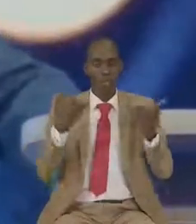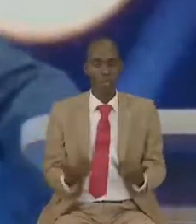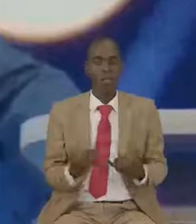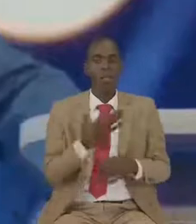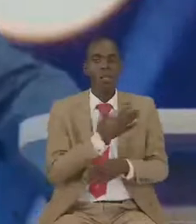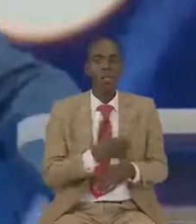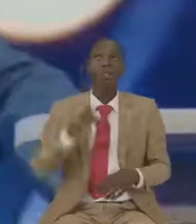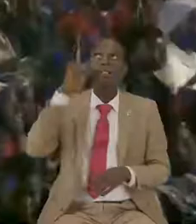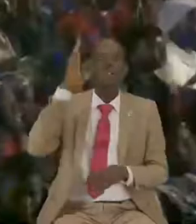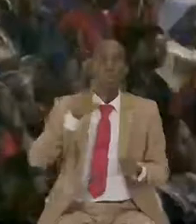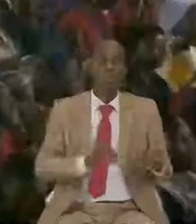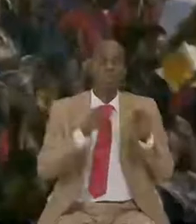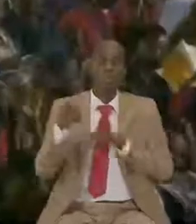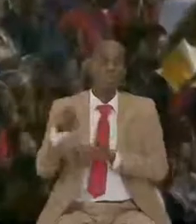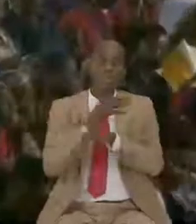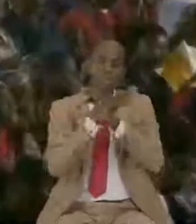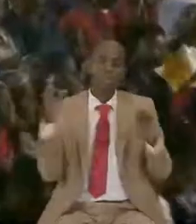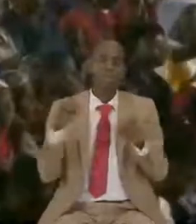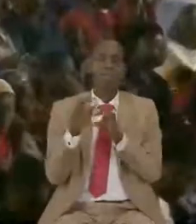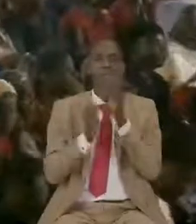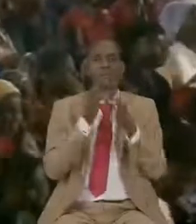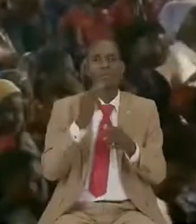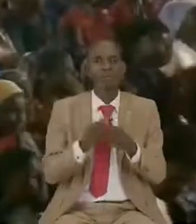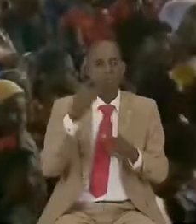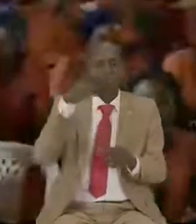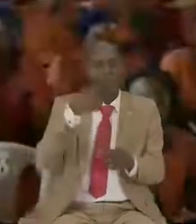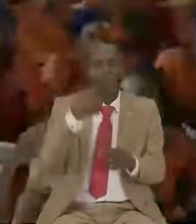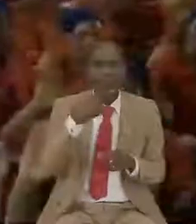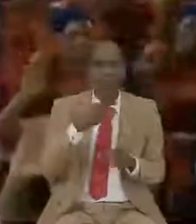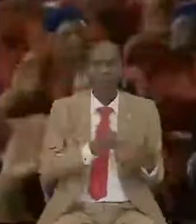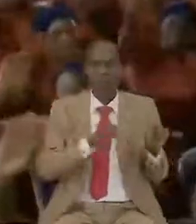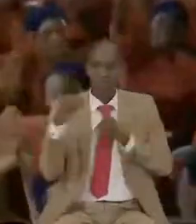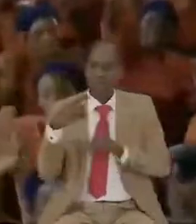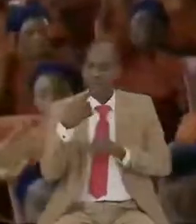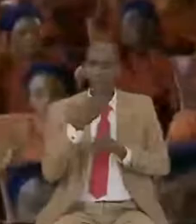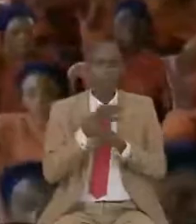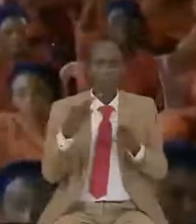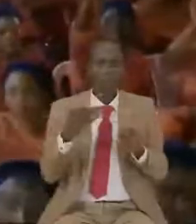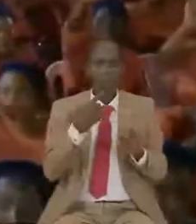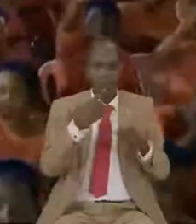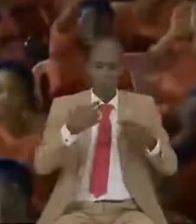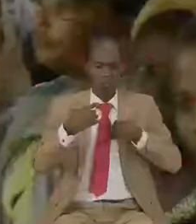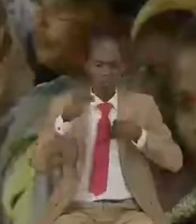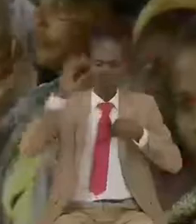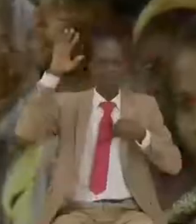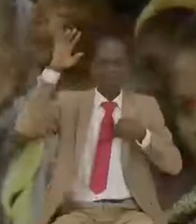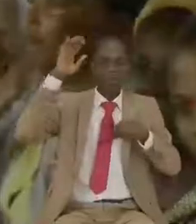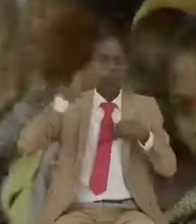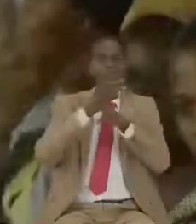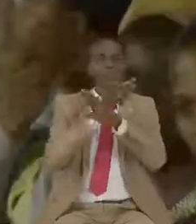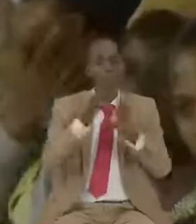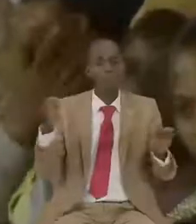il t'affranchira. Où es-tu là-bas? Le Seigneur t'affranchira, affranchi des